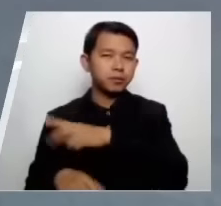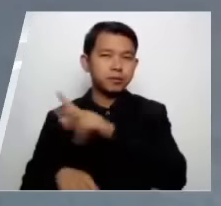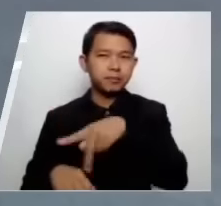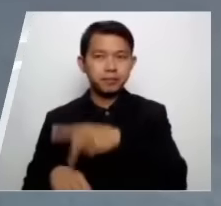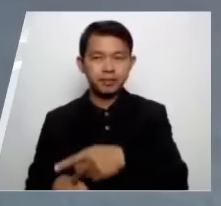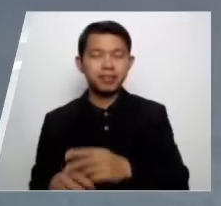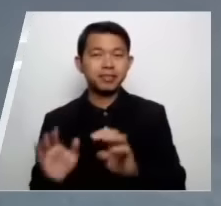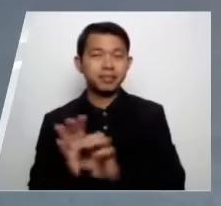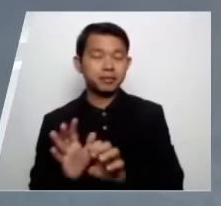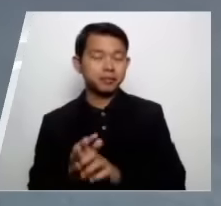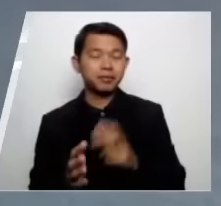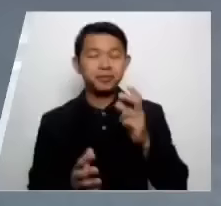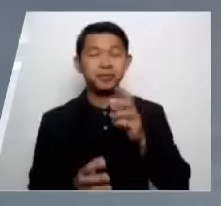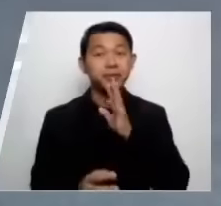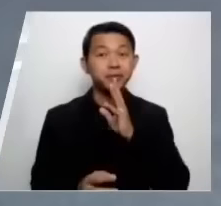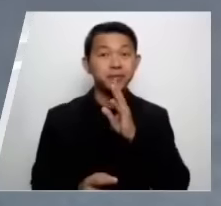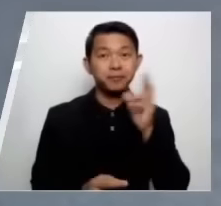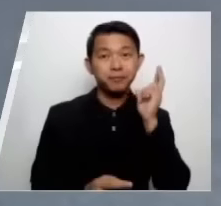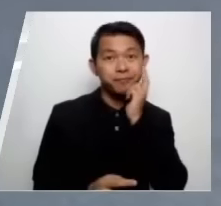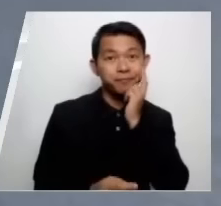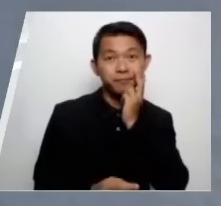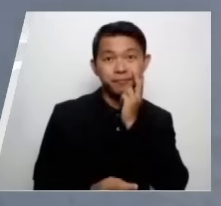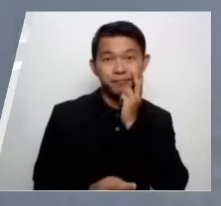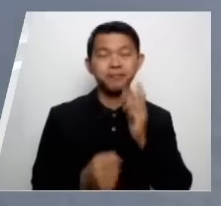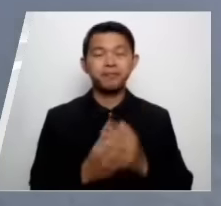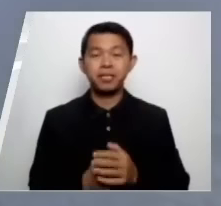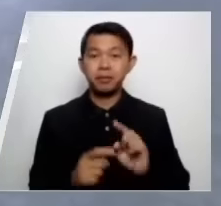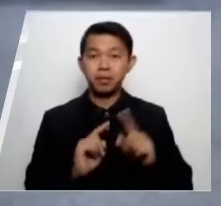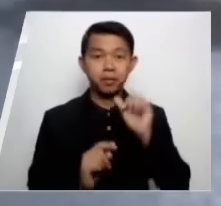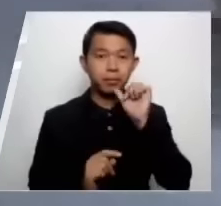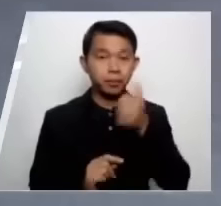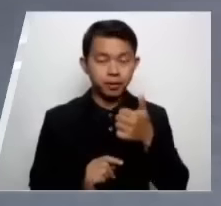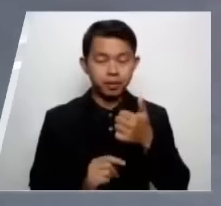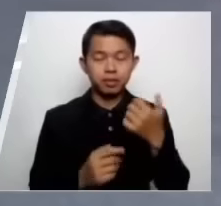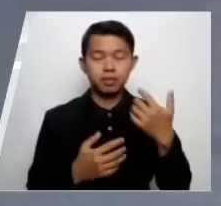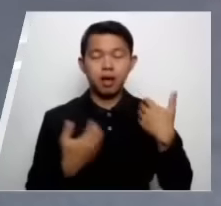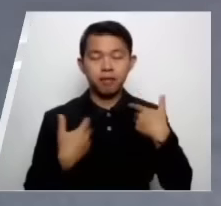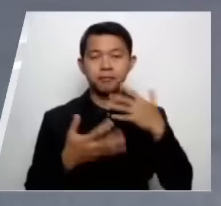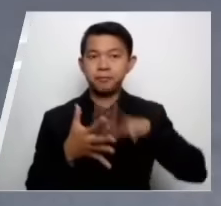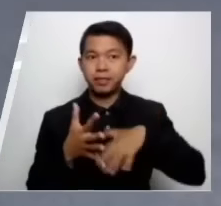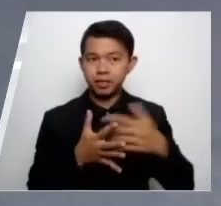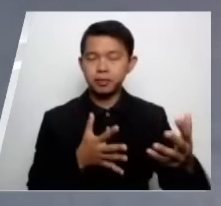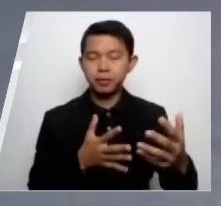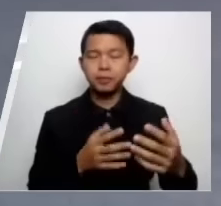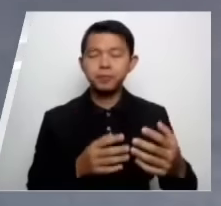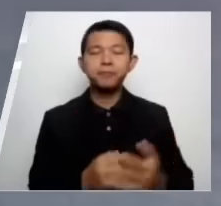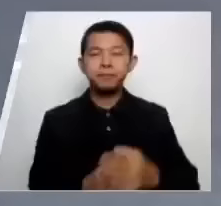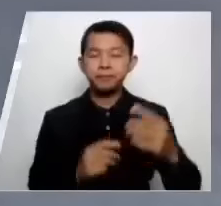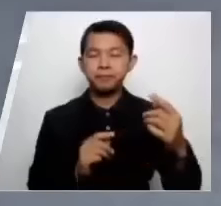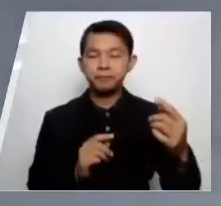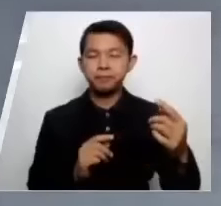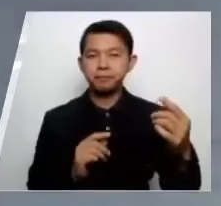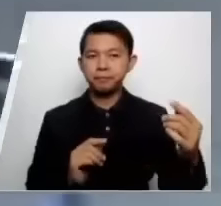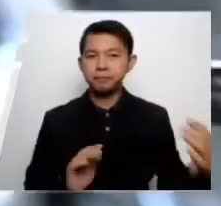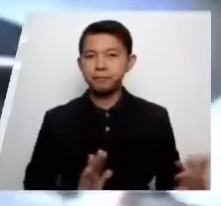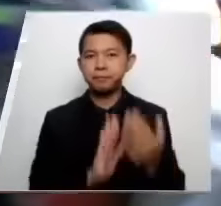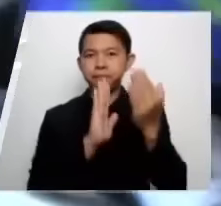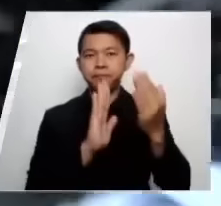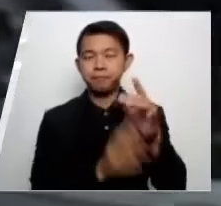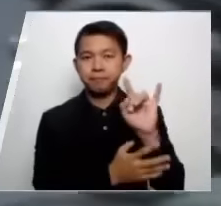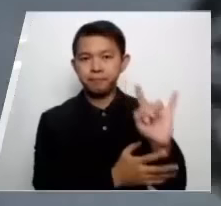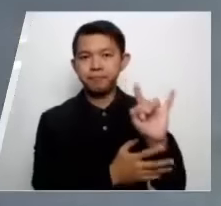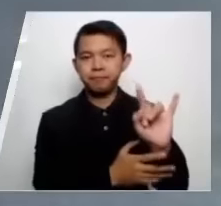dating Pangulong Rodrigo Duterte. Pero bukas ay may nakatakdang pagharap siya sa media delegation at matatanong natin siya